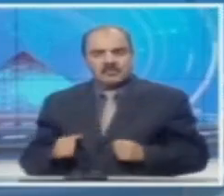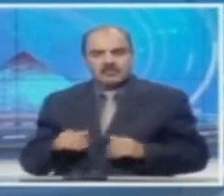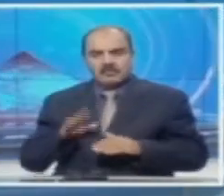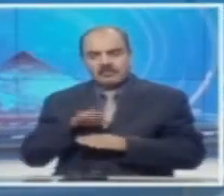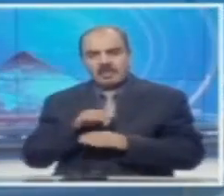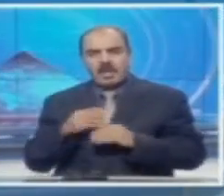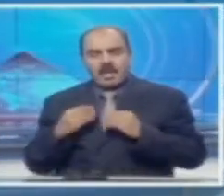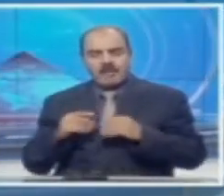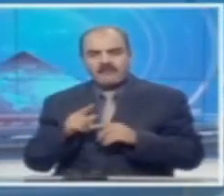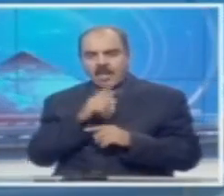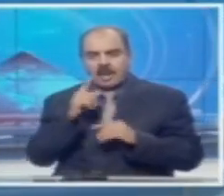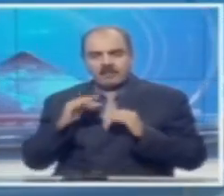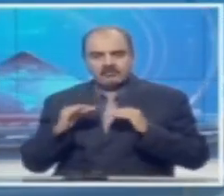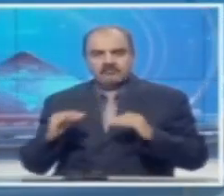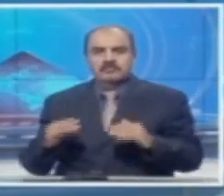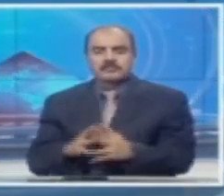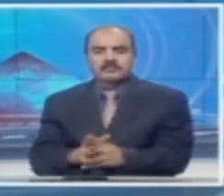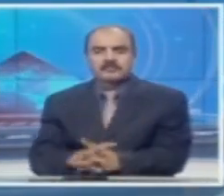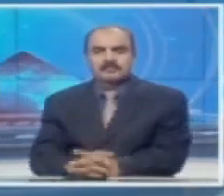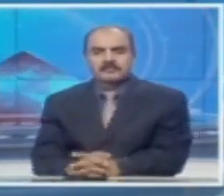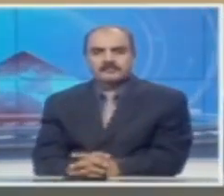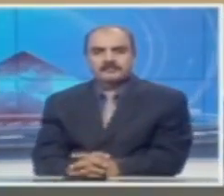الخريطة العالمية.